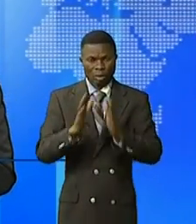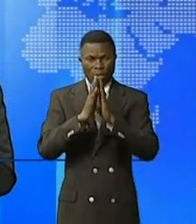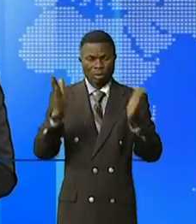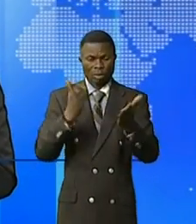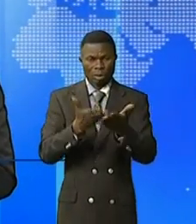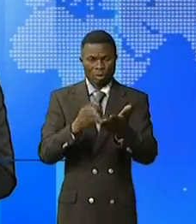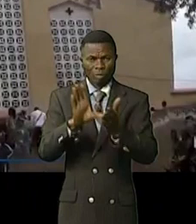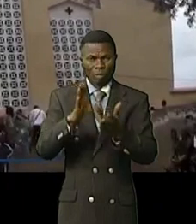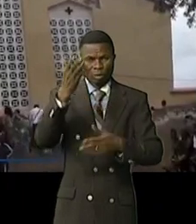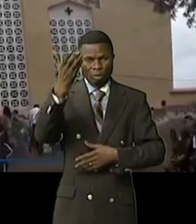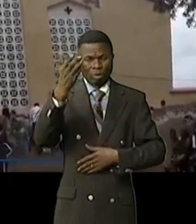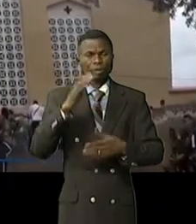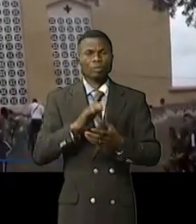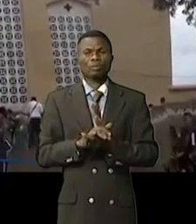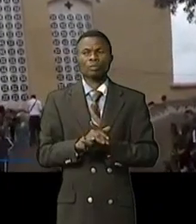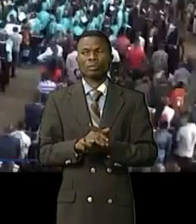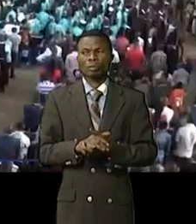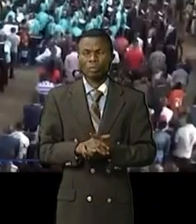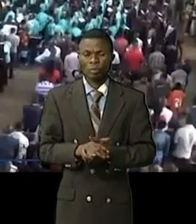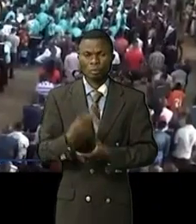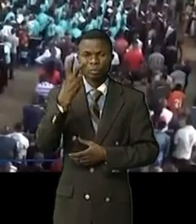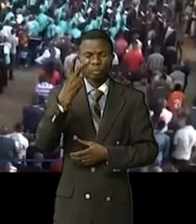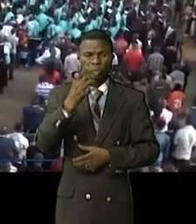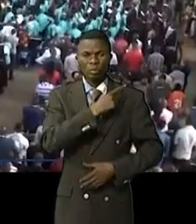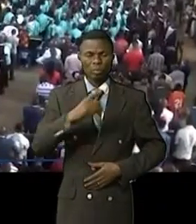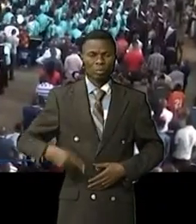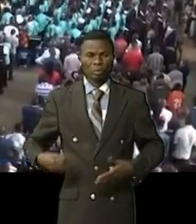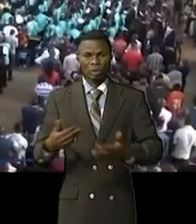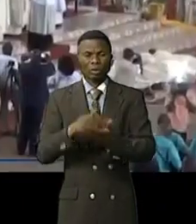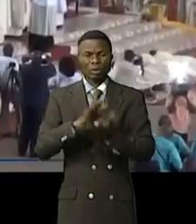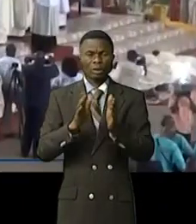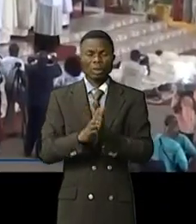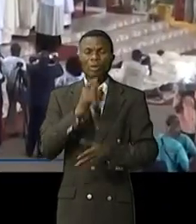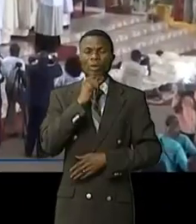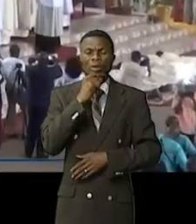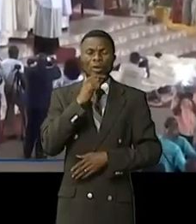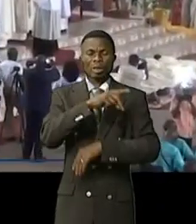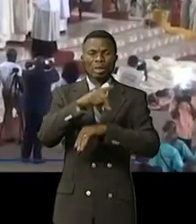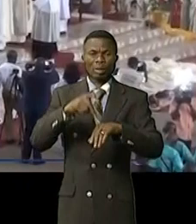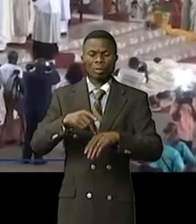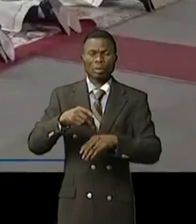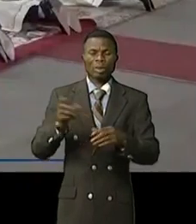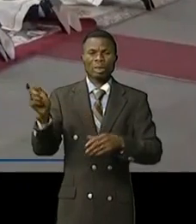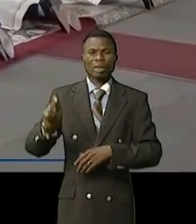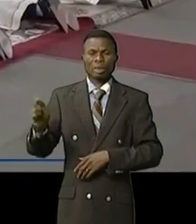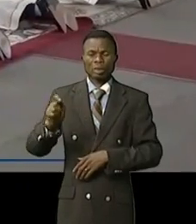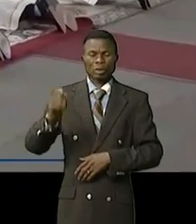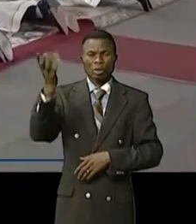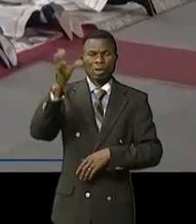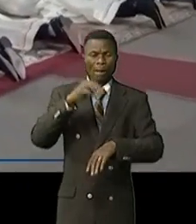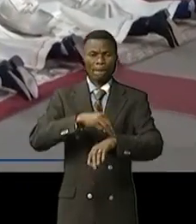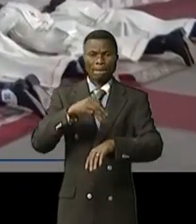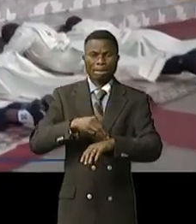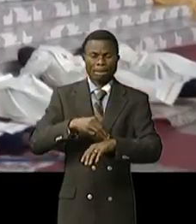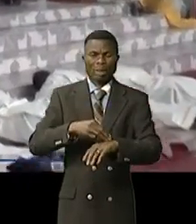cérémonie. Regardez. Trois nouveaux prêtres et deux nouveaux diacres ont été consacrés à la paroisse Notre-Dame de Fatima du diocèse de Matadi ce dimanche du 7